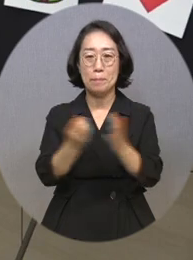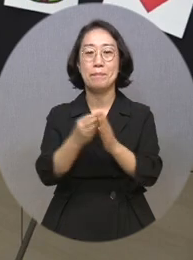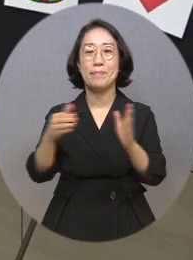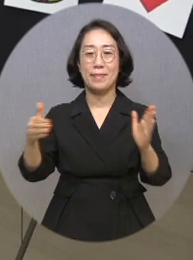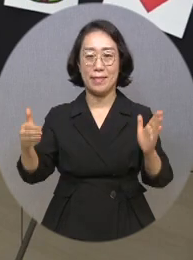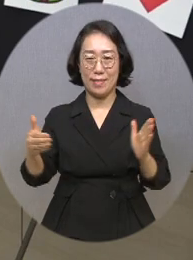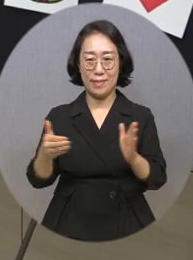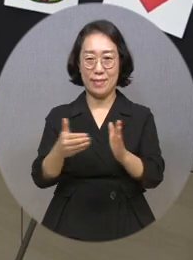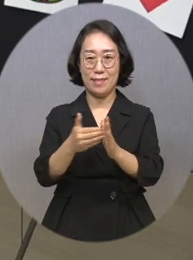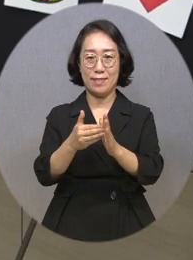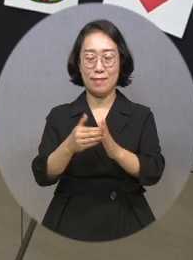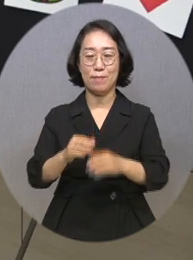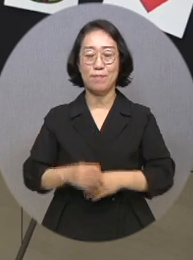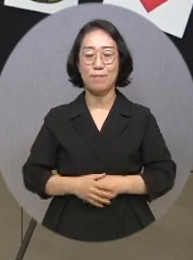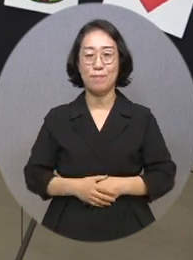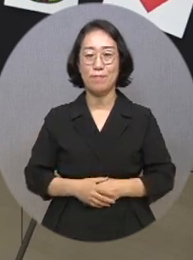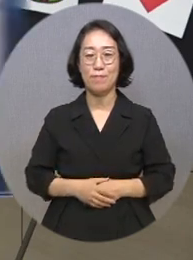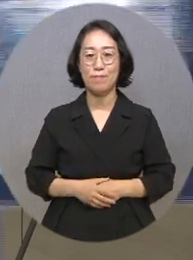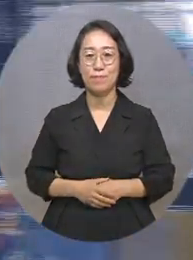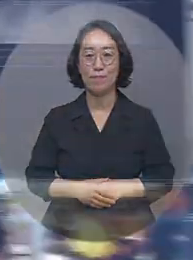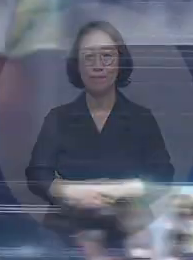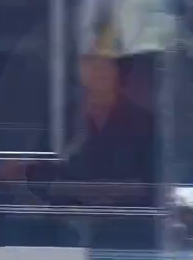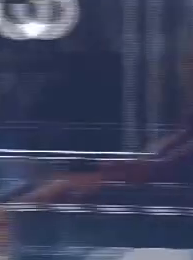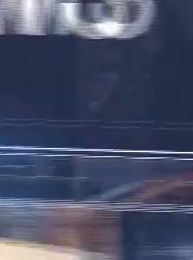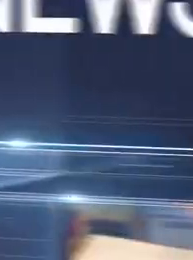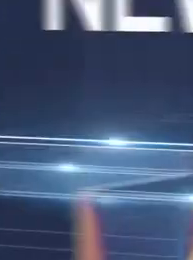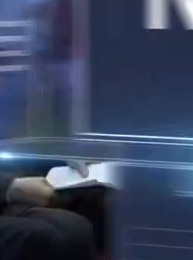경계방송 정은선입니다.